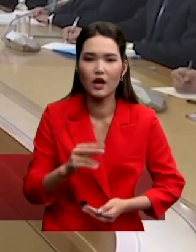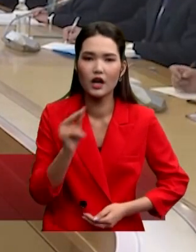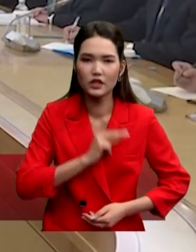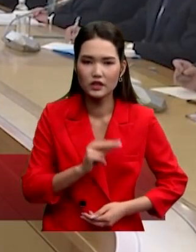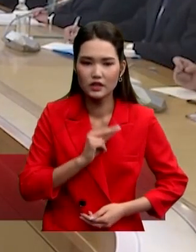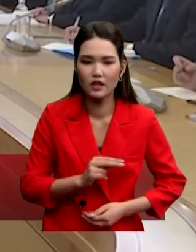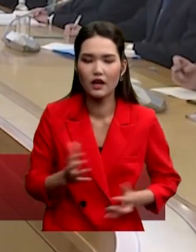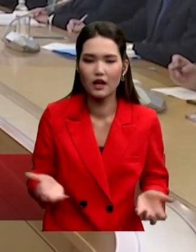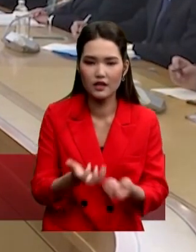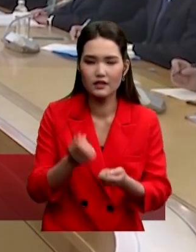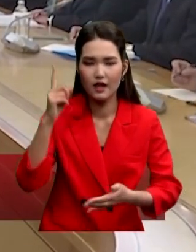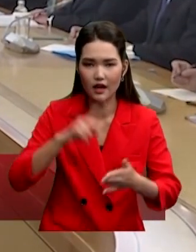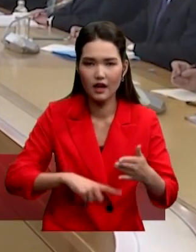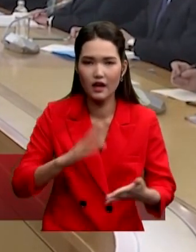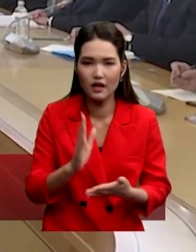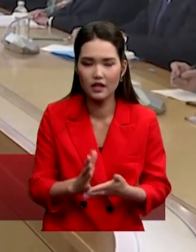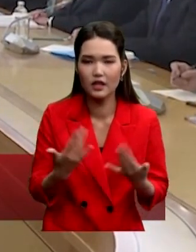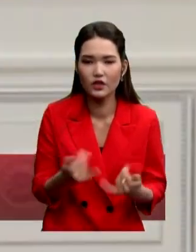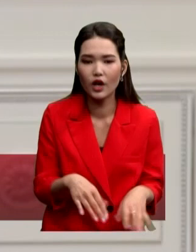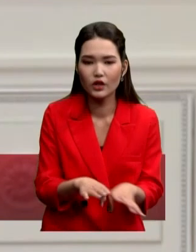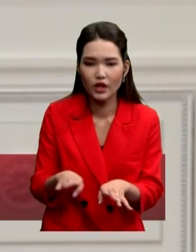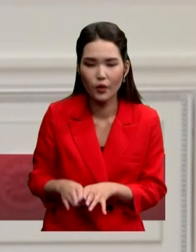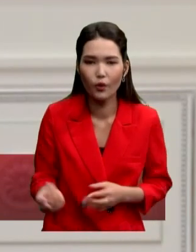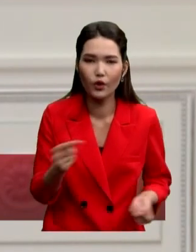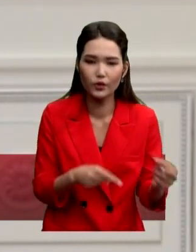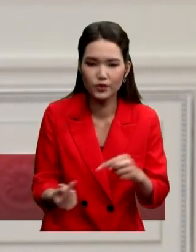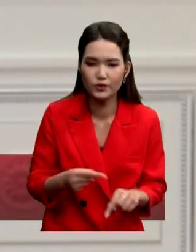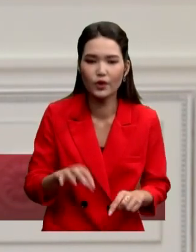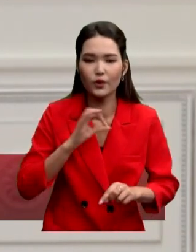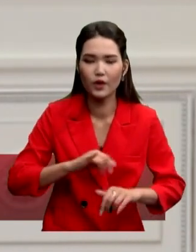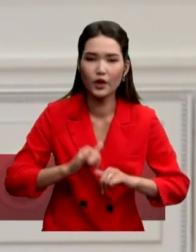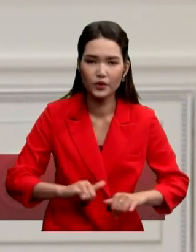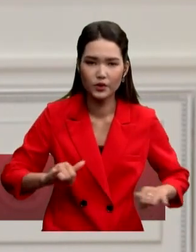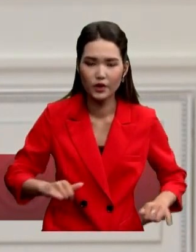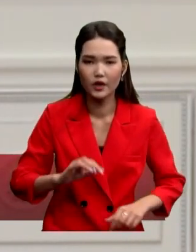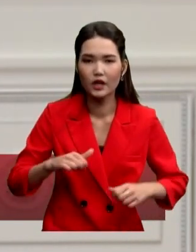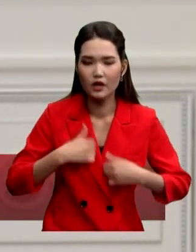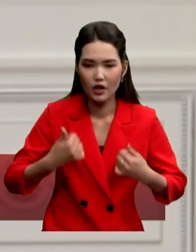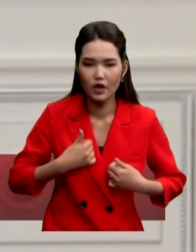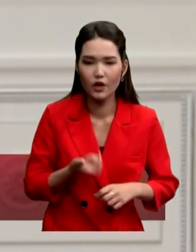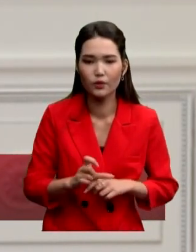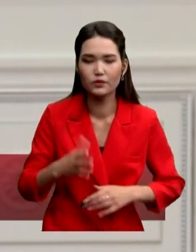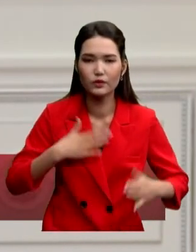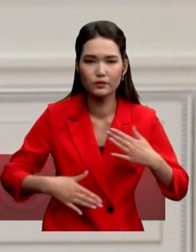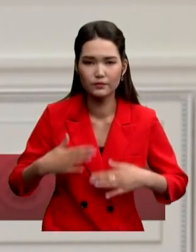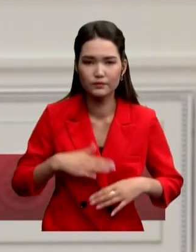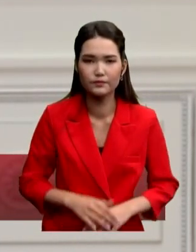жасауға ниеттіміз. Мен осында келгеніме және ынтымақтастығымызды нығайтуға өз үлесімді қосқаныма өте